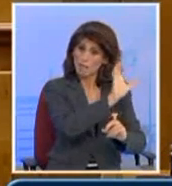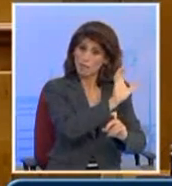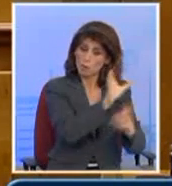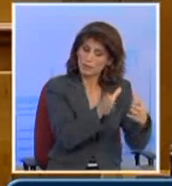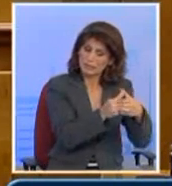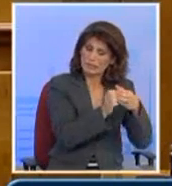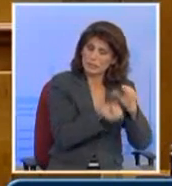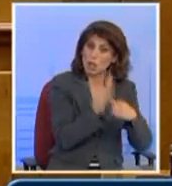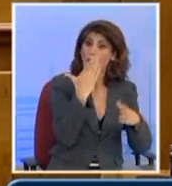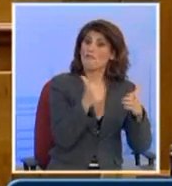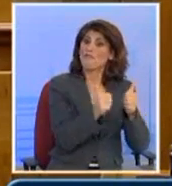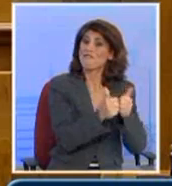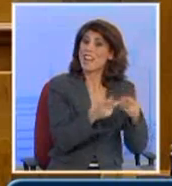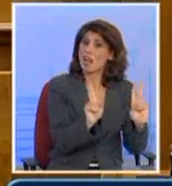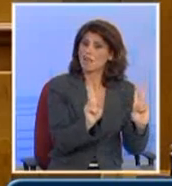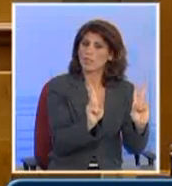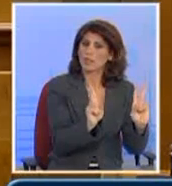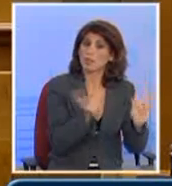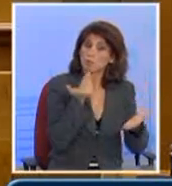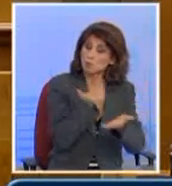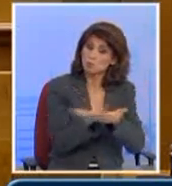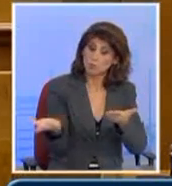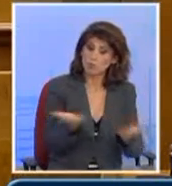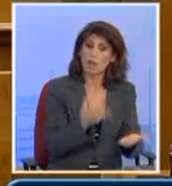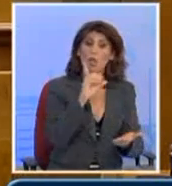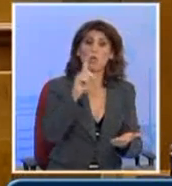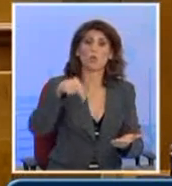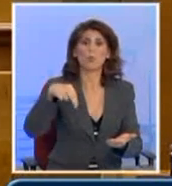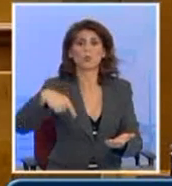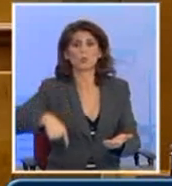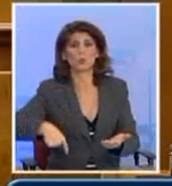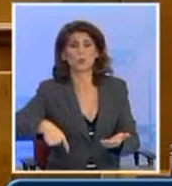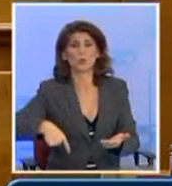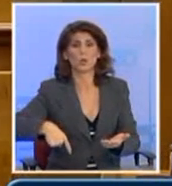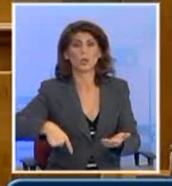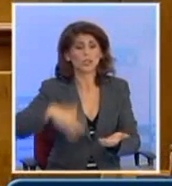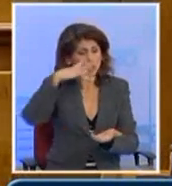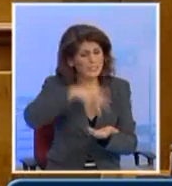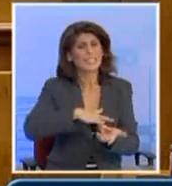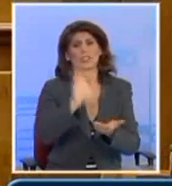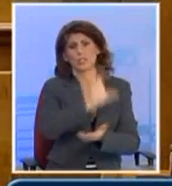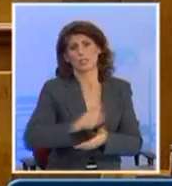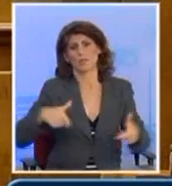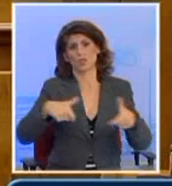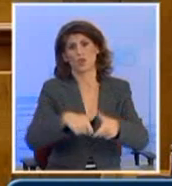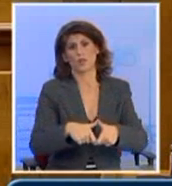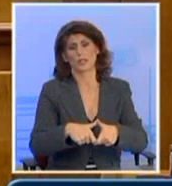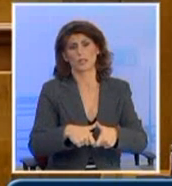συντηρητική, νεοφιλελεύθερη, που ζήτησε και έφερε το δούνου του μέσα στην καρδιά της Ευρωζώνης,